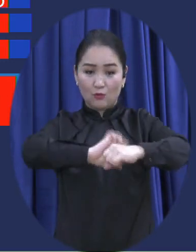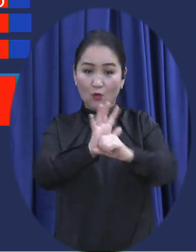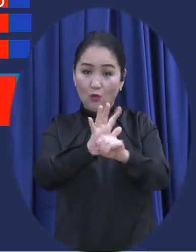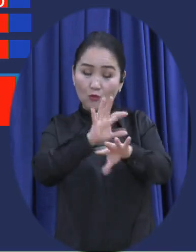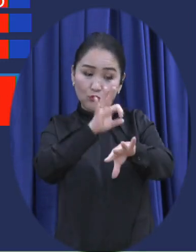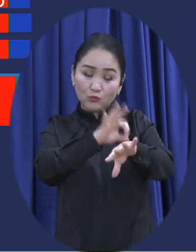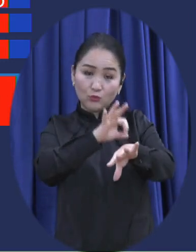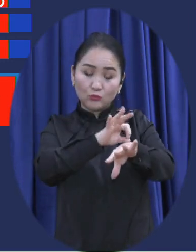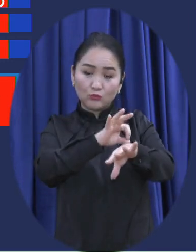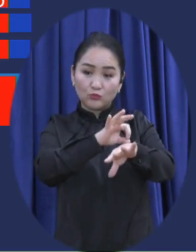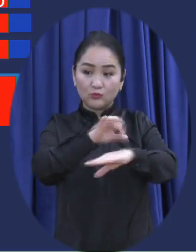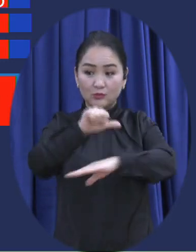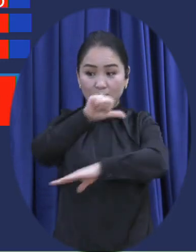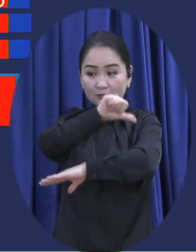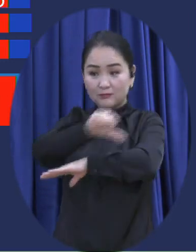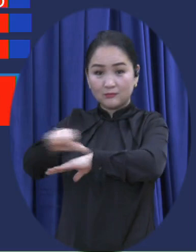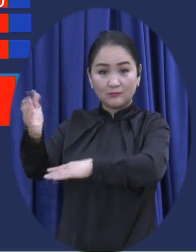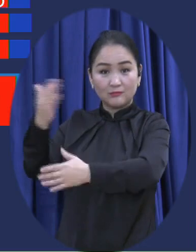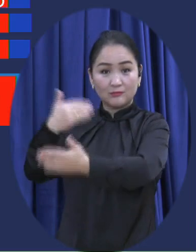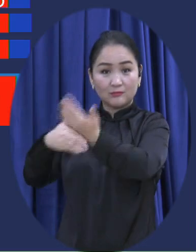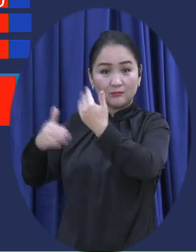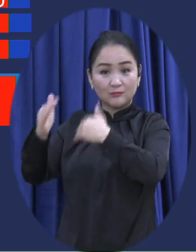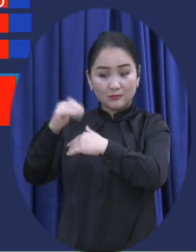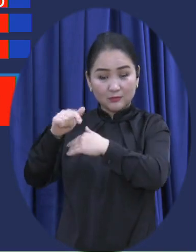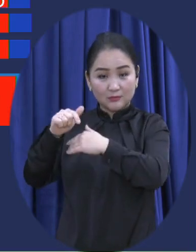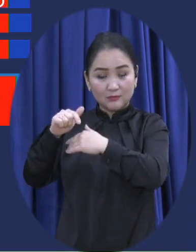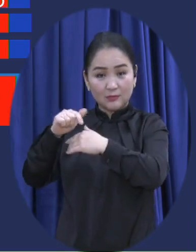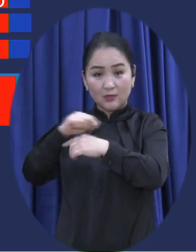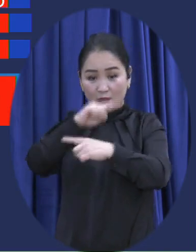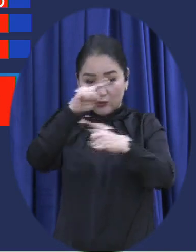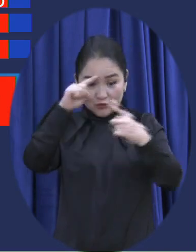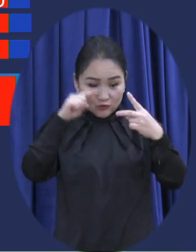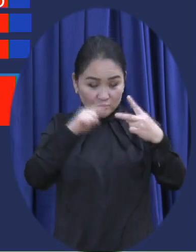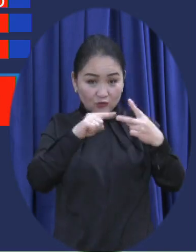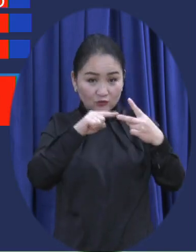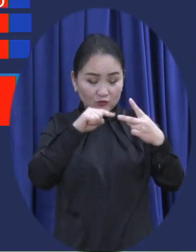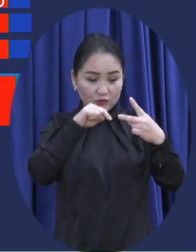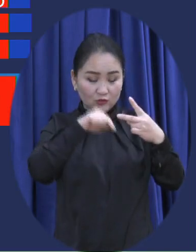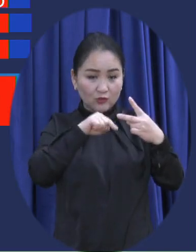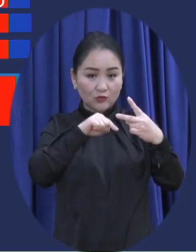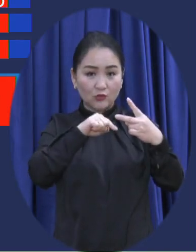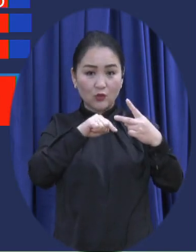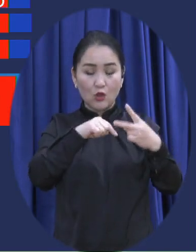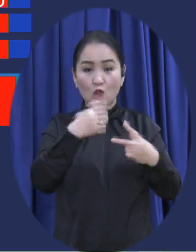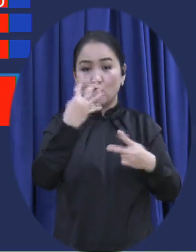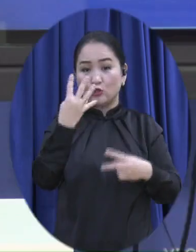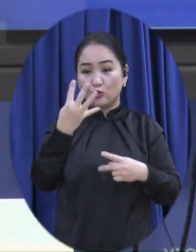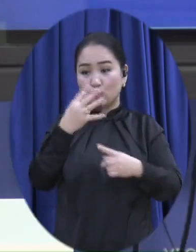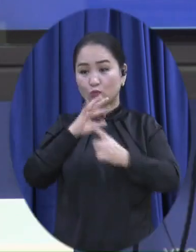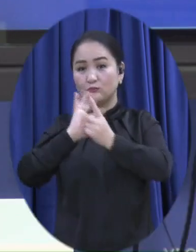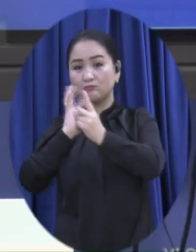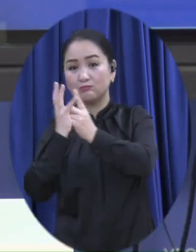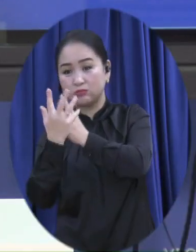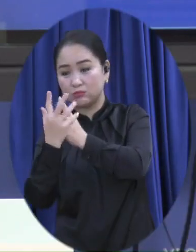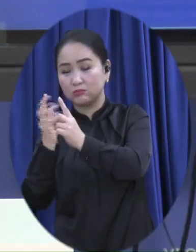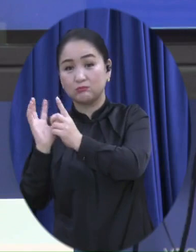одоо зөөвөрлөгдөн орж ирсэн тохиолдлоос гадна Монгол улсад дөрвөн одоо кластер байгаа. За энэ